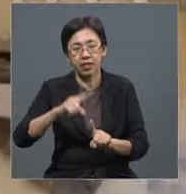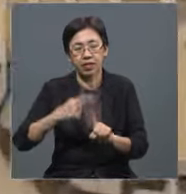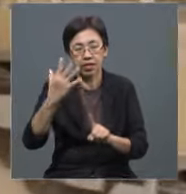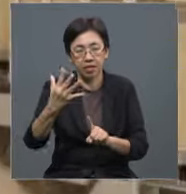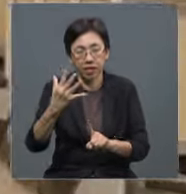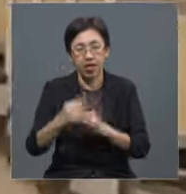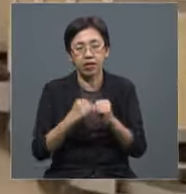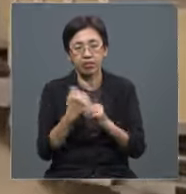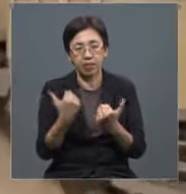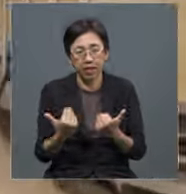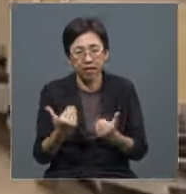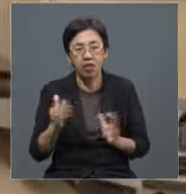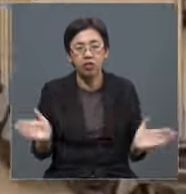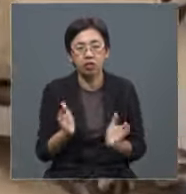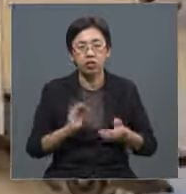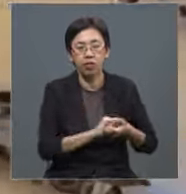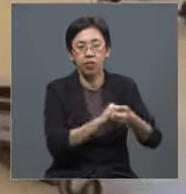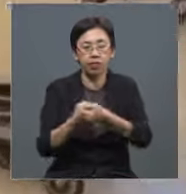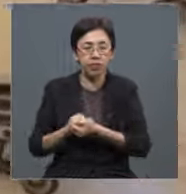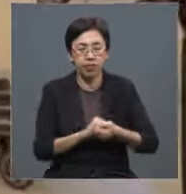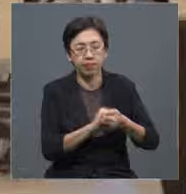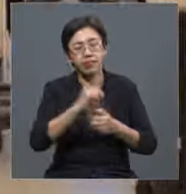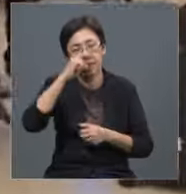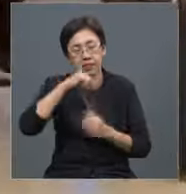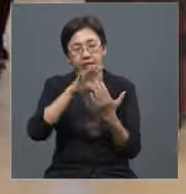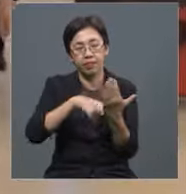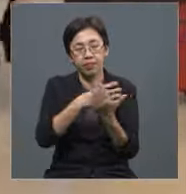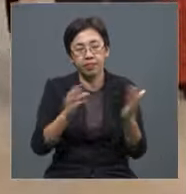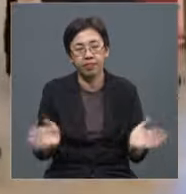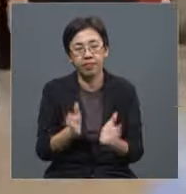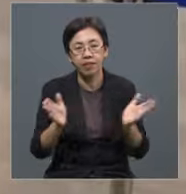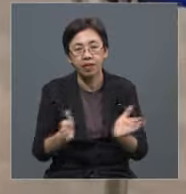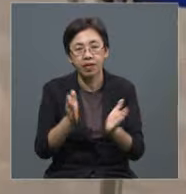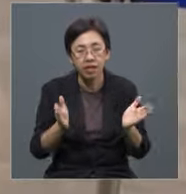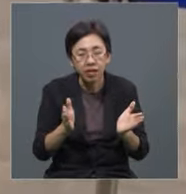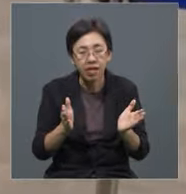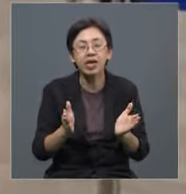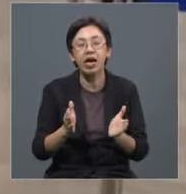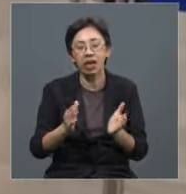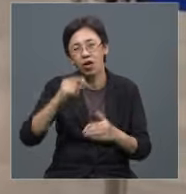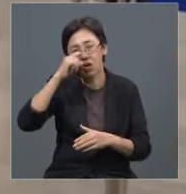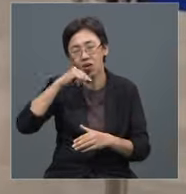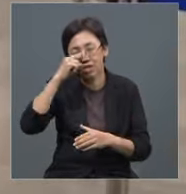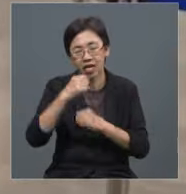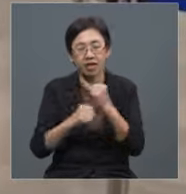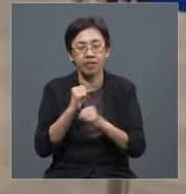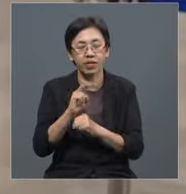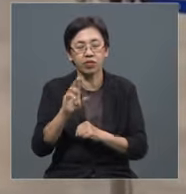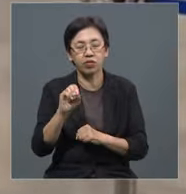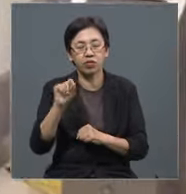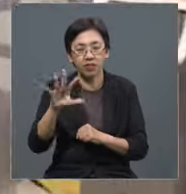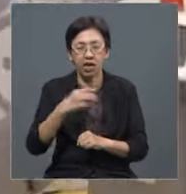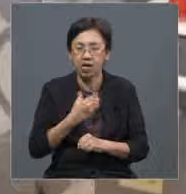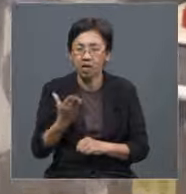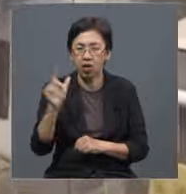17-21 พฤษภาคมเพื่อขยายความร่วมมือในด้านที่ไทยมีแผนจะผลักดันตามวิสัยทัศน์ Ignite Thailand 2025พร้อมขอให้อิ